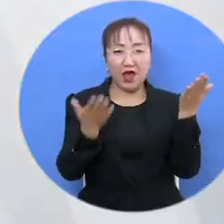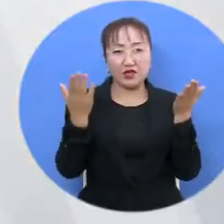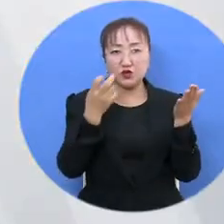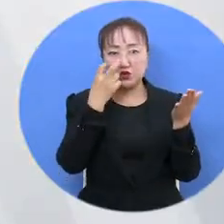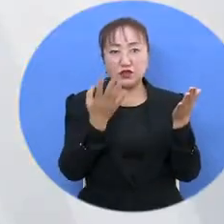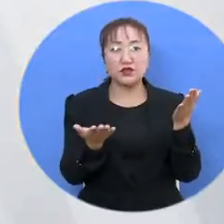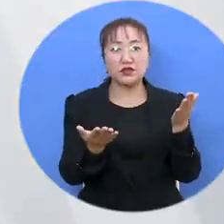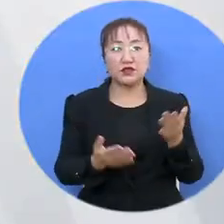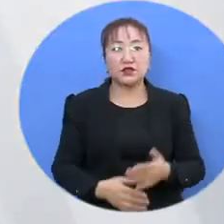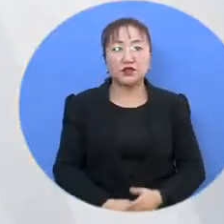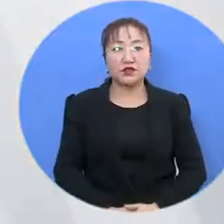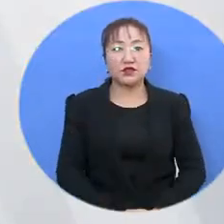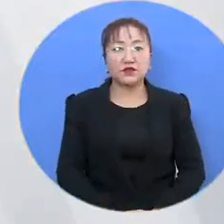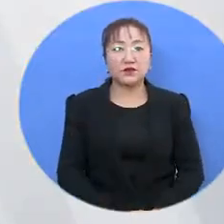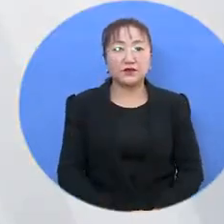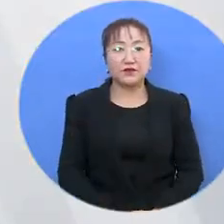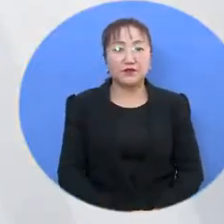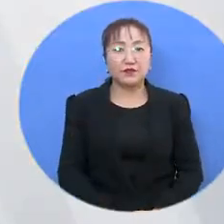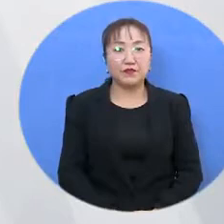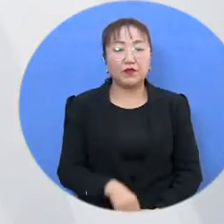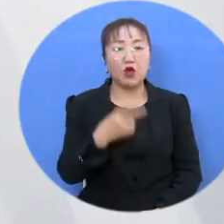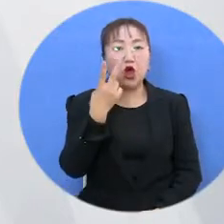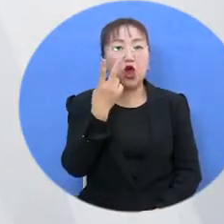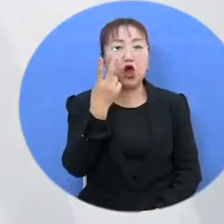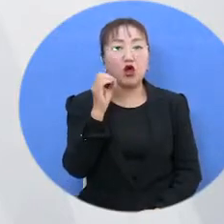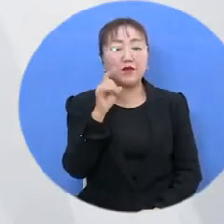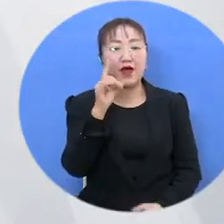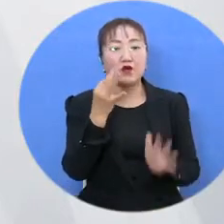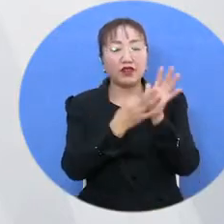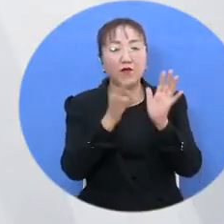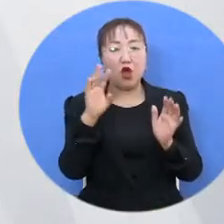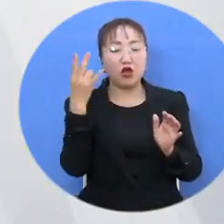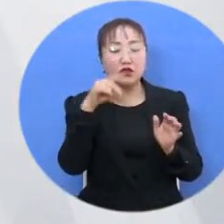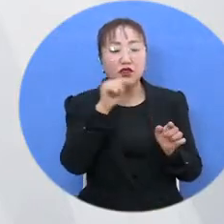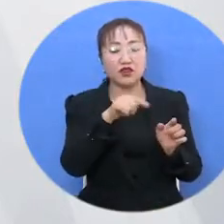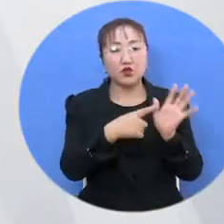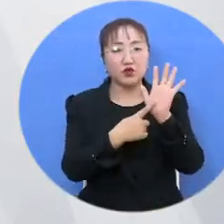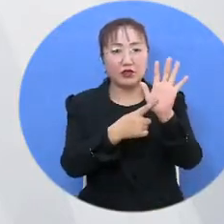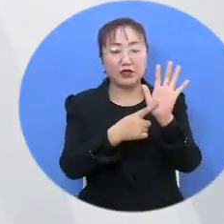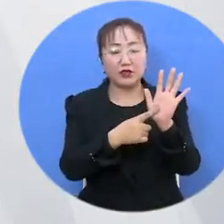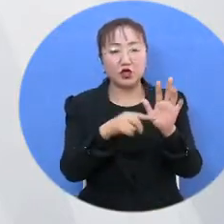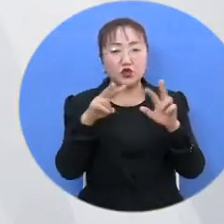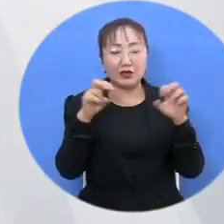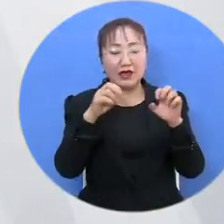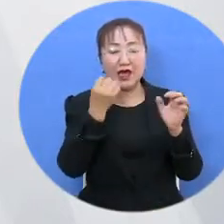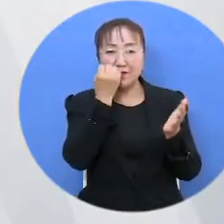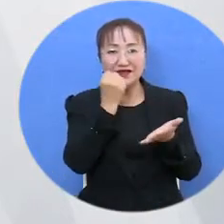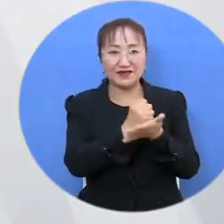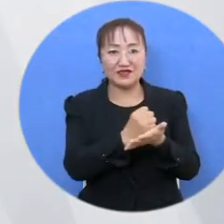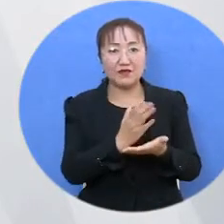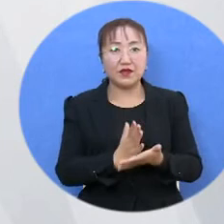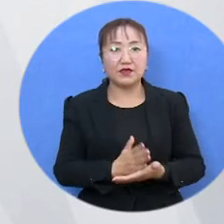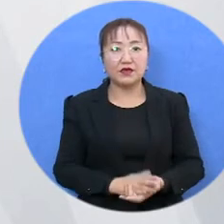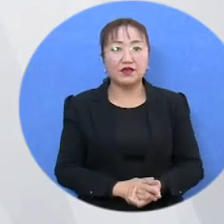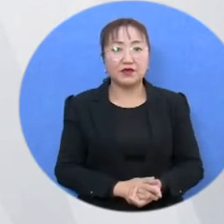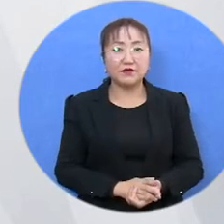бэлдрийн хөгжлийн шалгуур үзүүлэлтийг 2018 онд боловсролын хүрээлэнгээс судалгаа хийж гаргасан энэ үзүүлэлт байгаа. За эхний үзүүлэлт маань